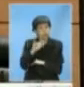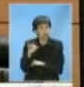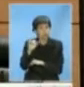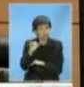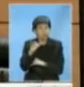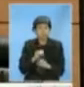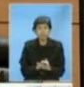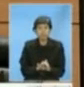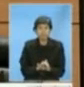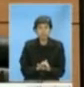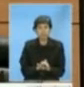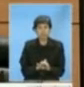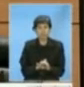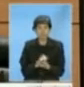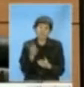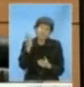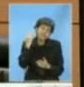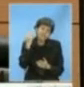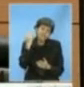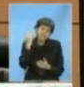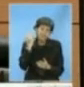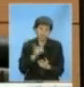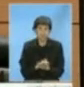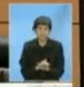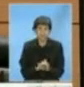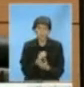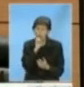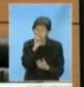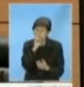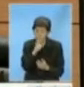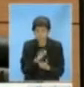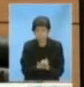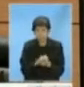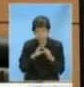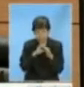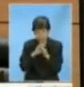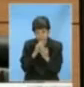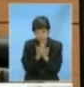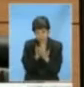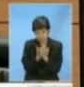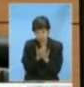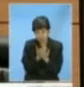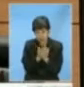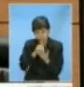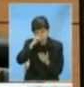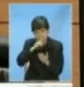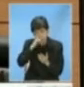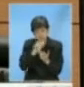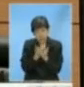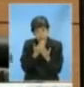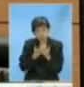แล้วก็มาในช่วงไม่กี่วันที่ผ่านมาท่านก็บอกว่าเป็นเรื่องของค่าเงินบาทที่แข็งตัว